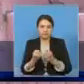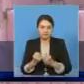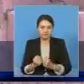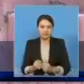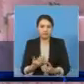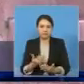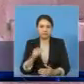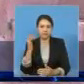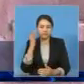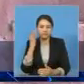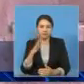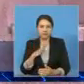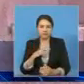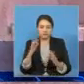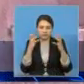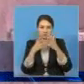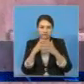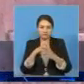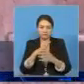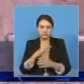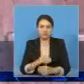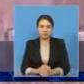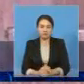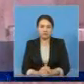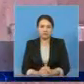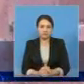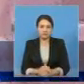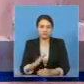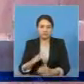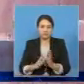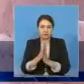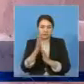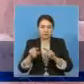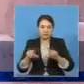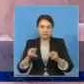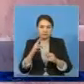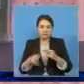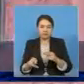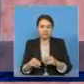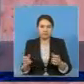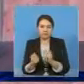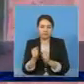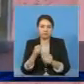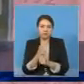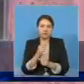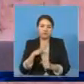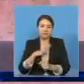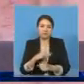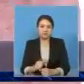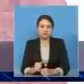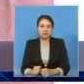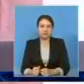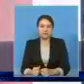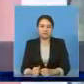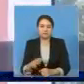собранный. И вот всегда он серьезный был не по годам. Потом мы росли, школу кончали, вместе в бокс ходили. Он мой был спарринг-партнер.